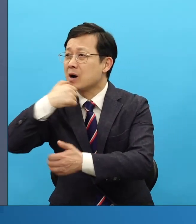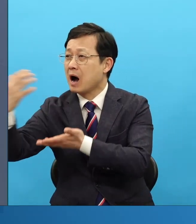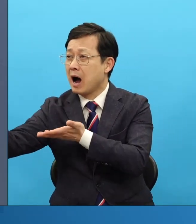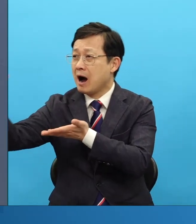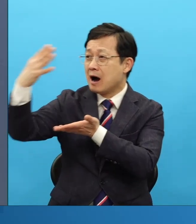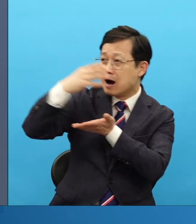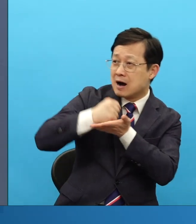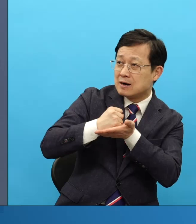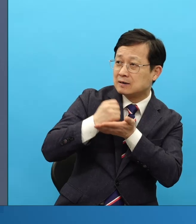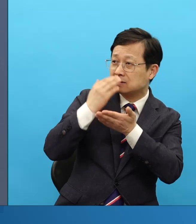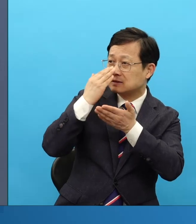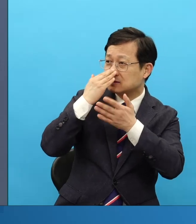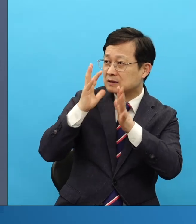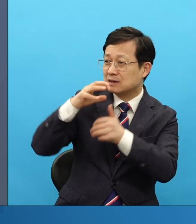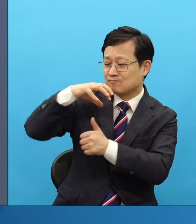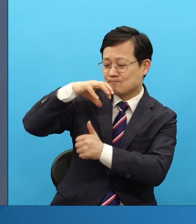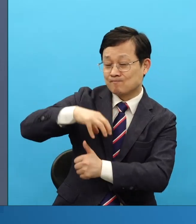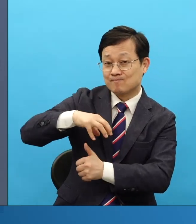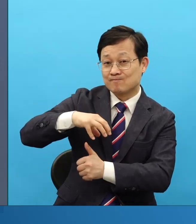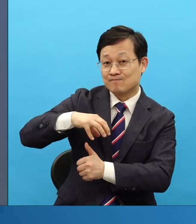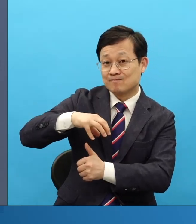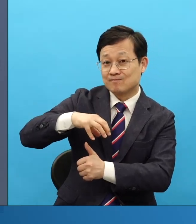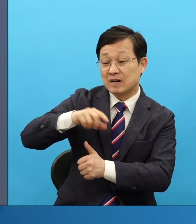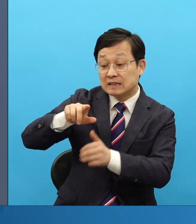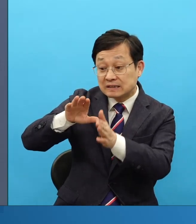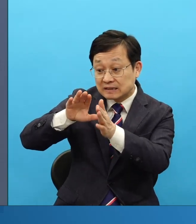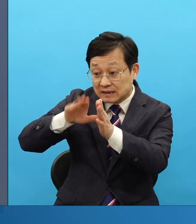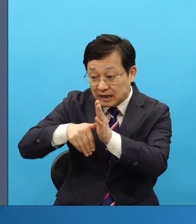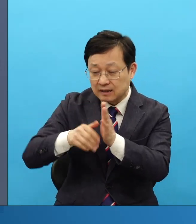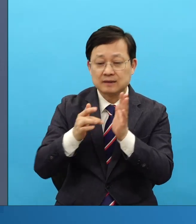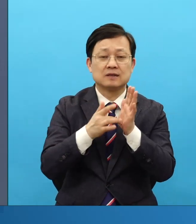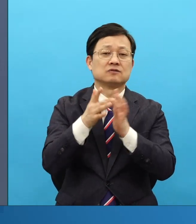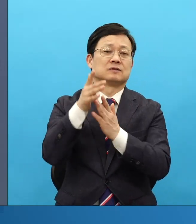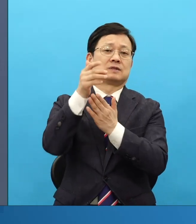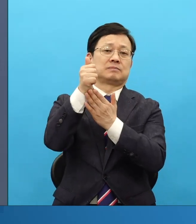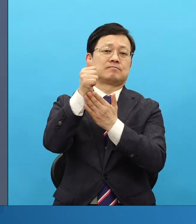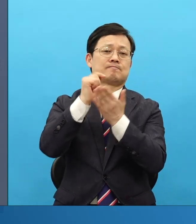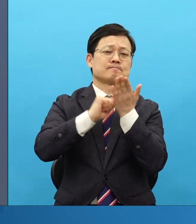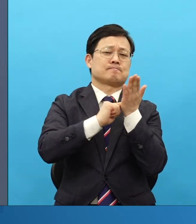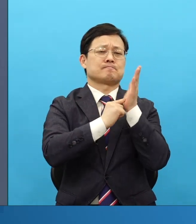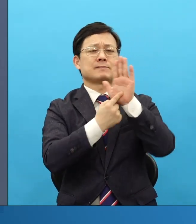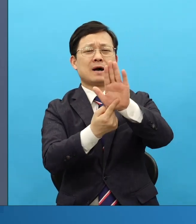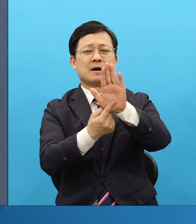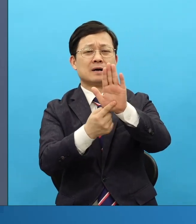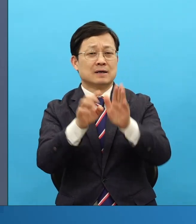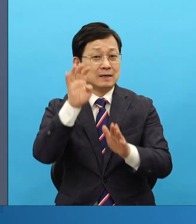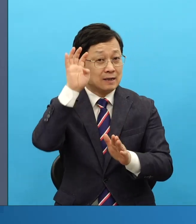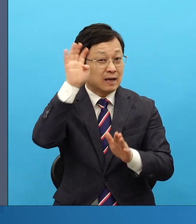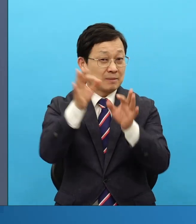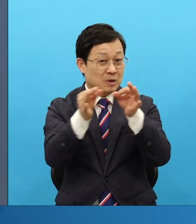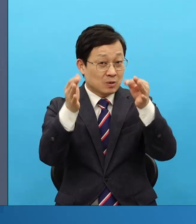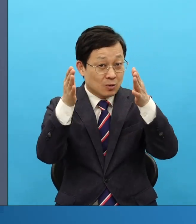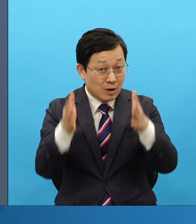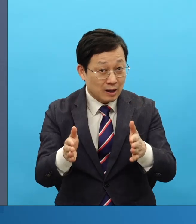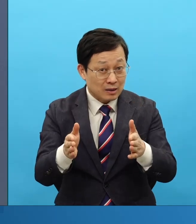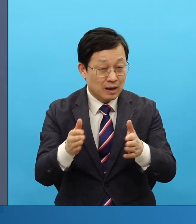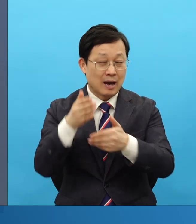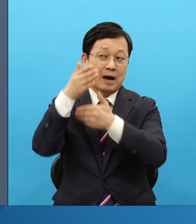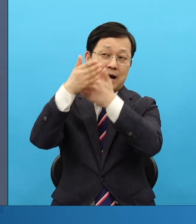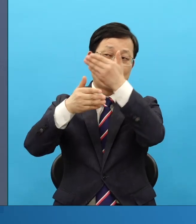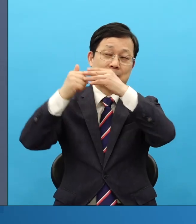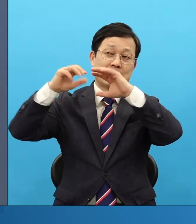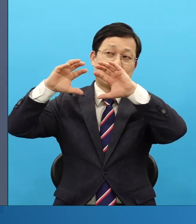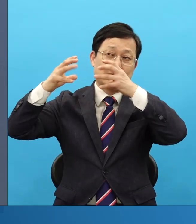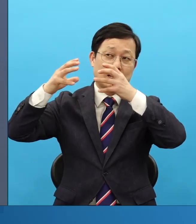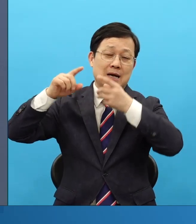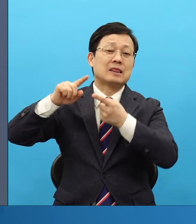when they're colonized by Rome. It was far worse than when they were in 이때 the wilderness. 예수님께서 40일 동안 하나님 나라 설명했어요. And at